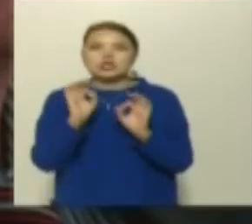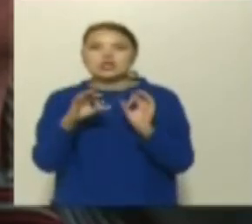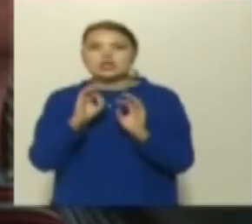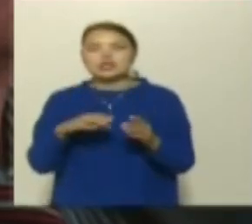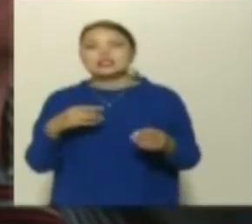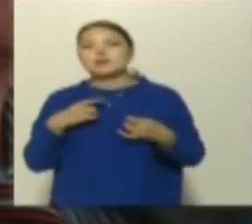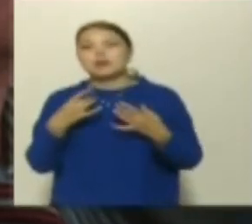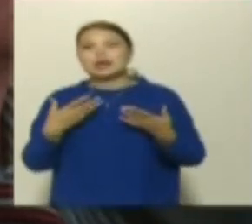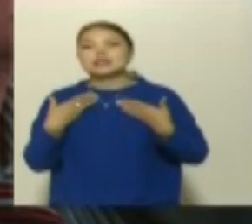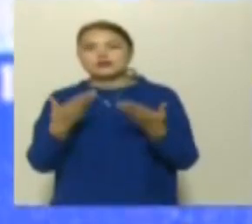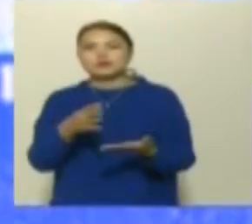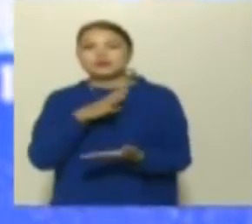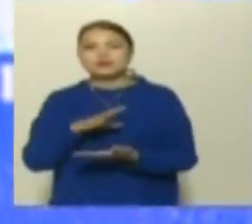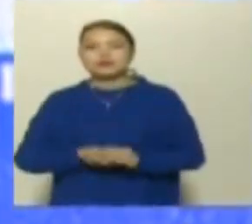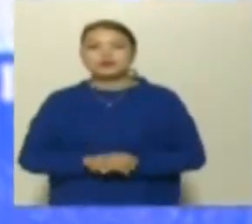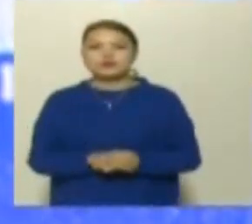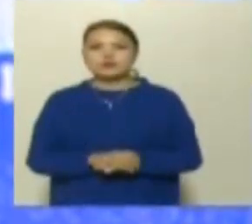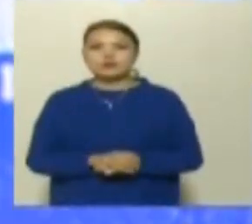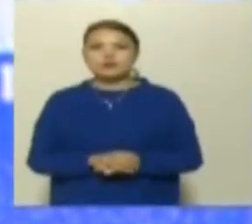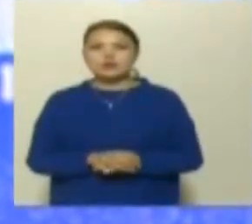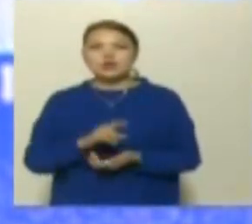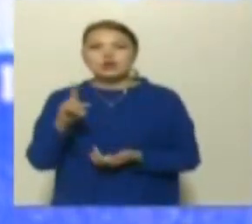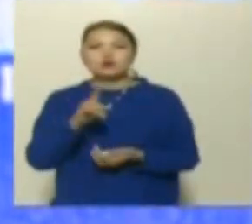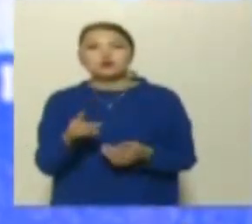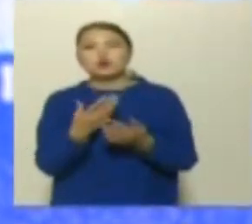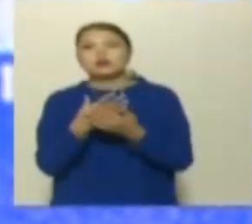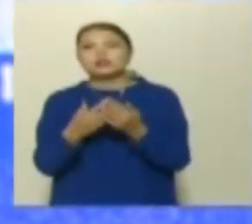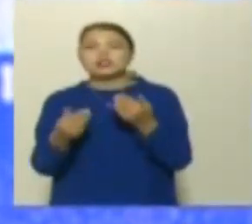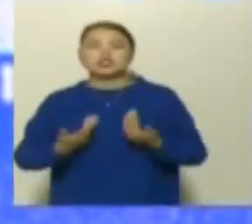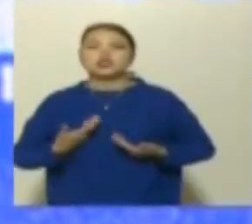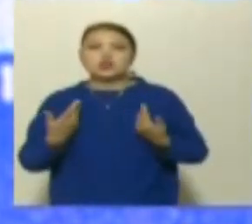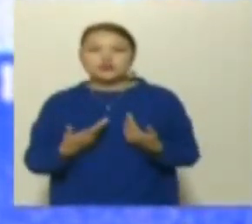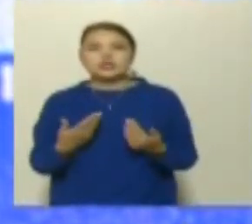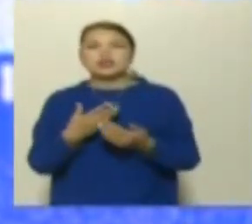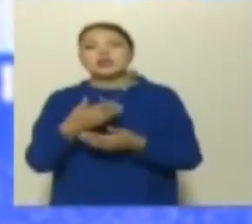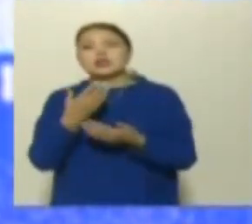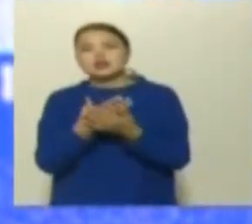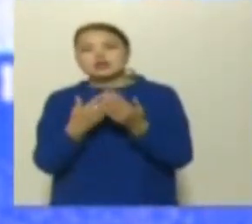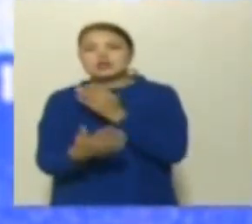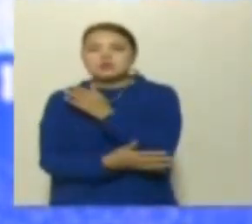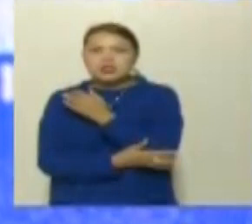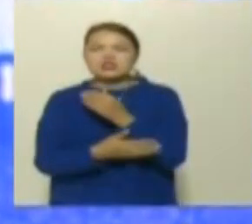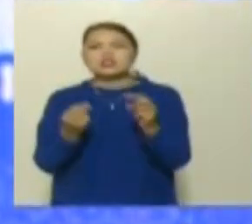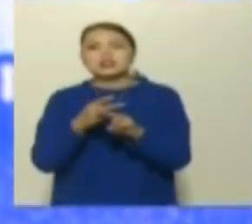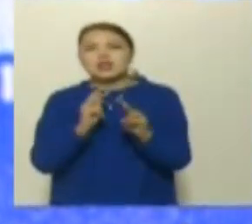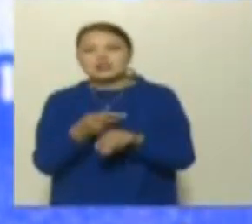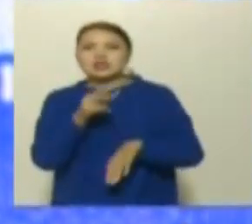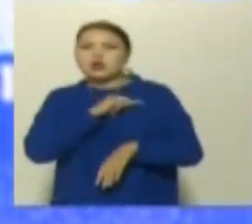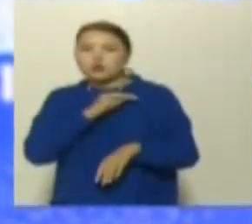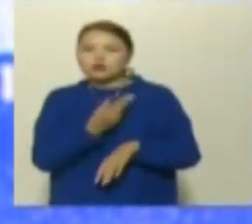мерейлі мерейтоймен құттықтады. Тұрмыстық жағдай болмаса да, жұмыс жасау жағдайы қанша ауыр болса